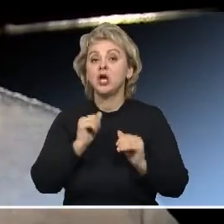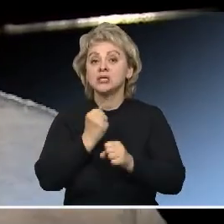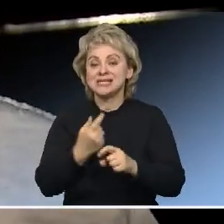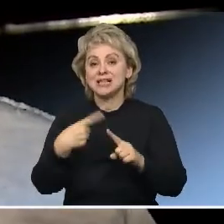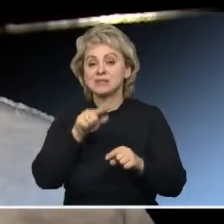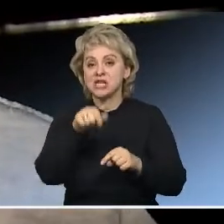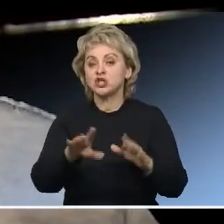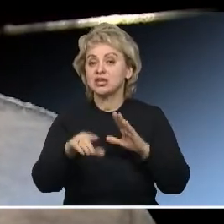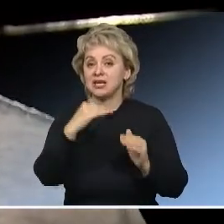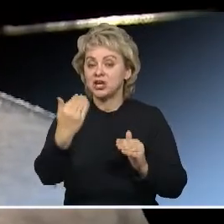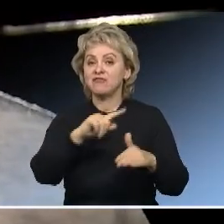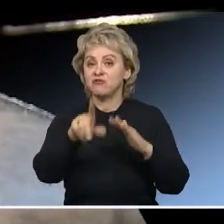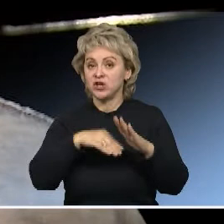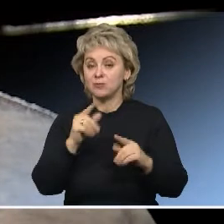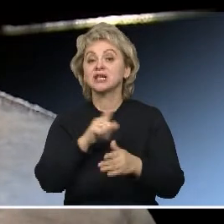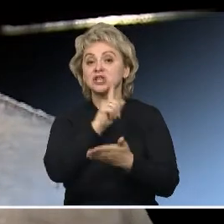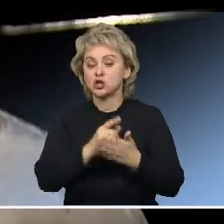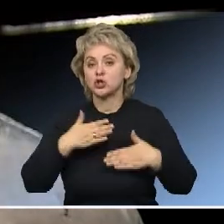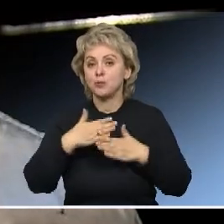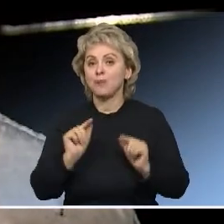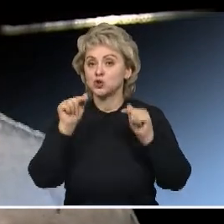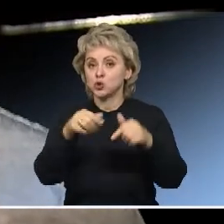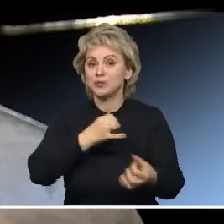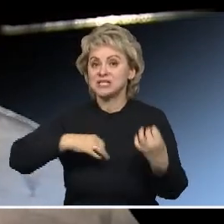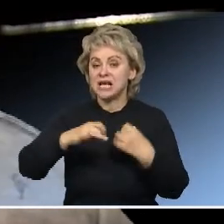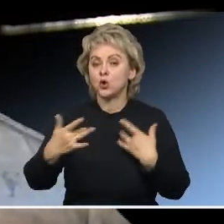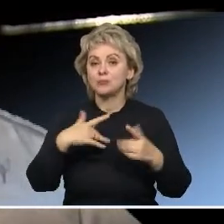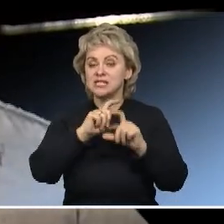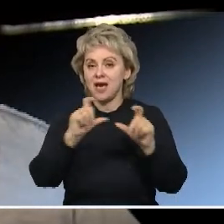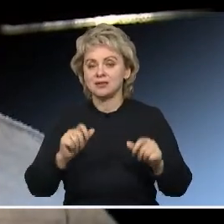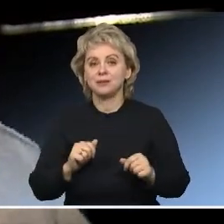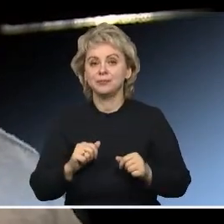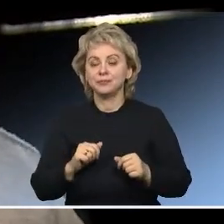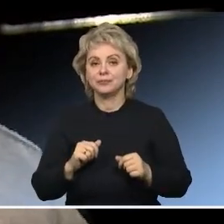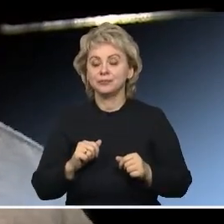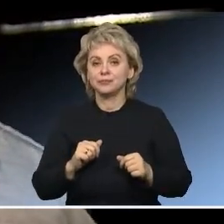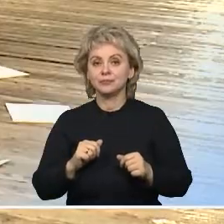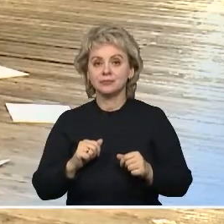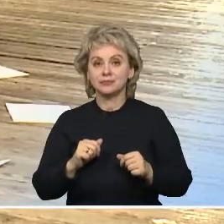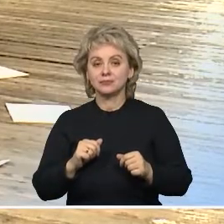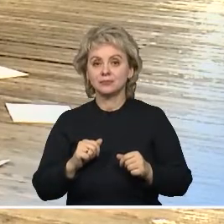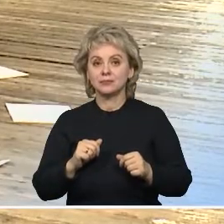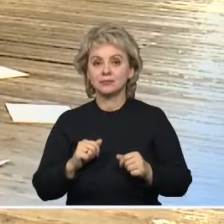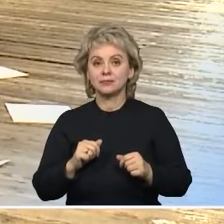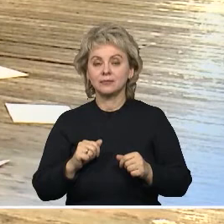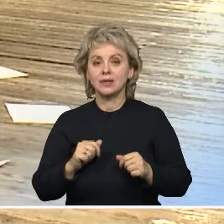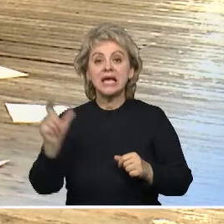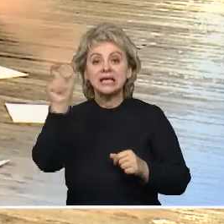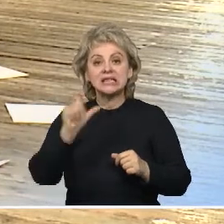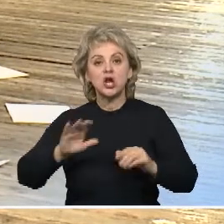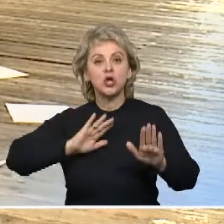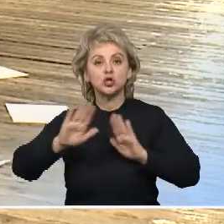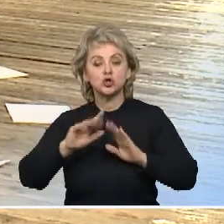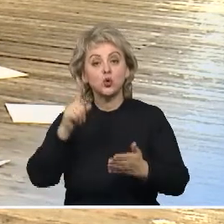за них этот выбор, а значит, должны им помочь вступить в диалог с театром.